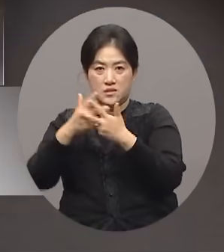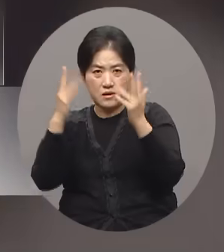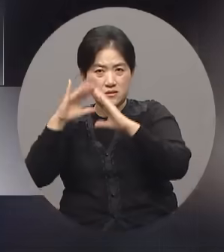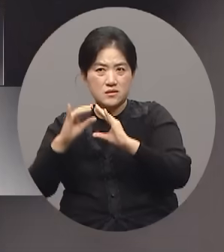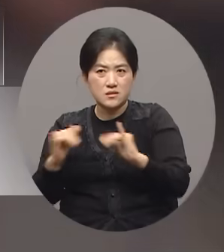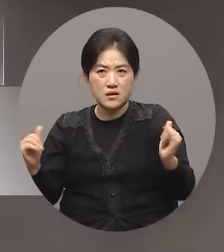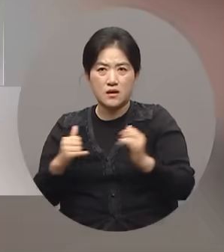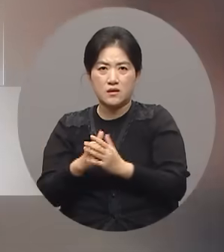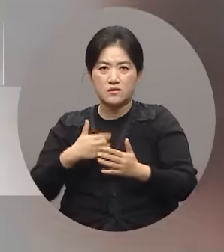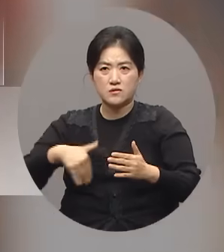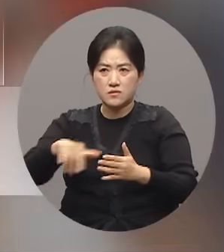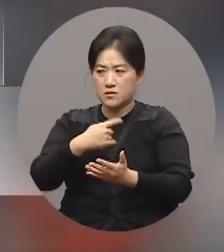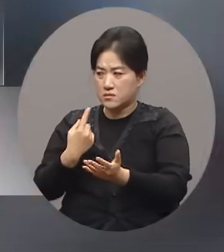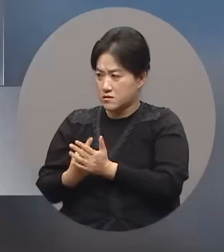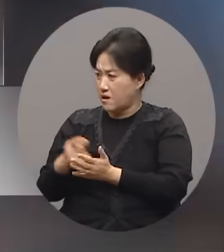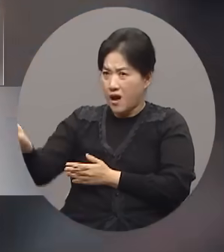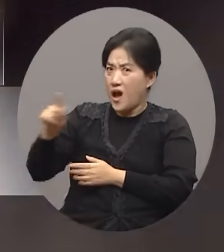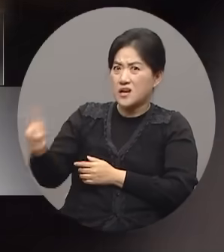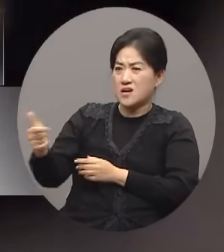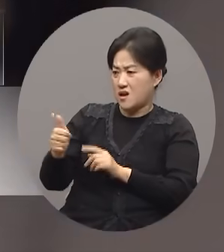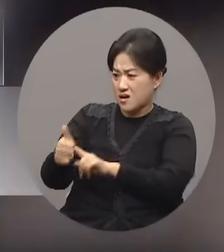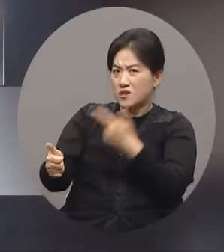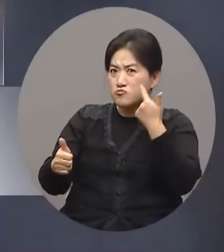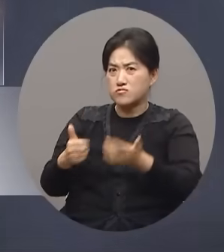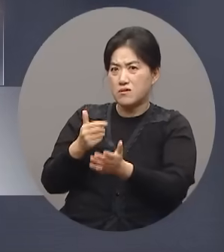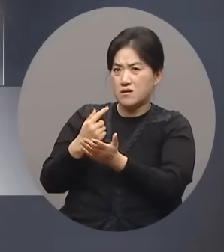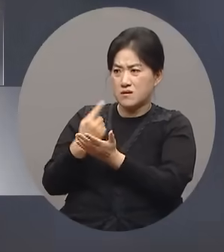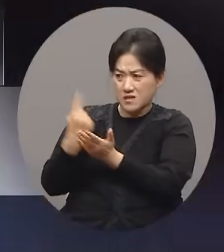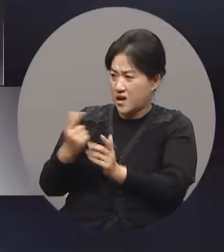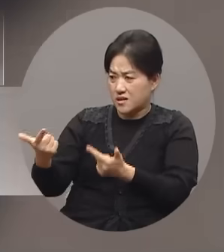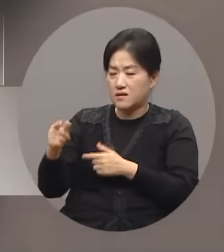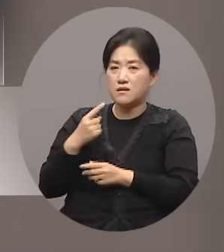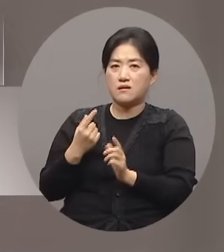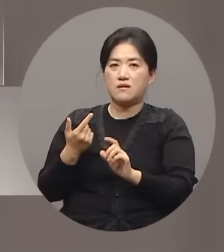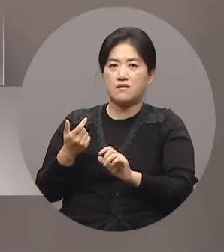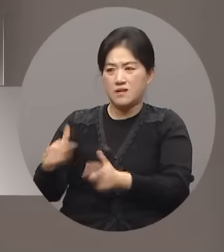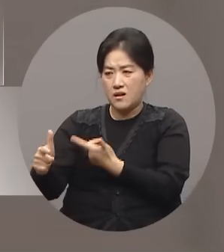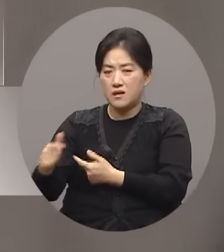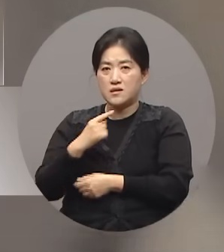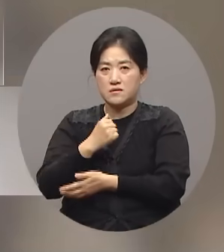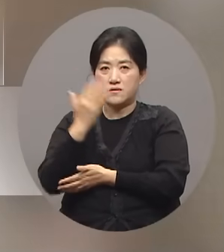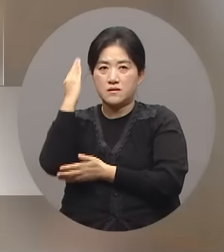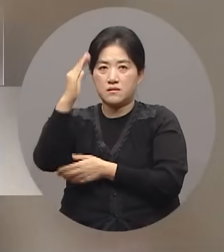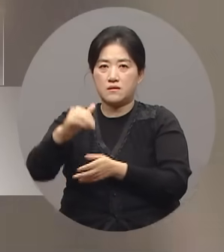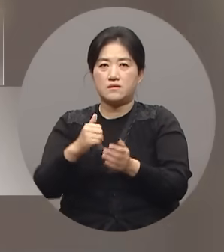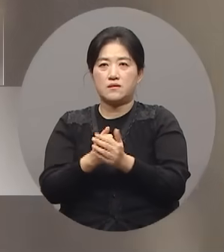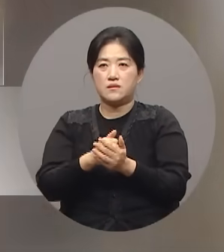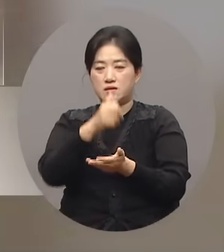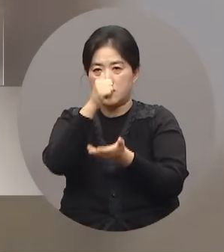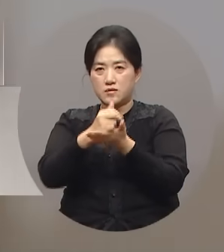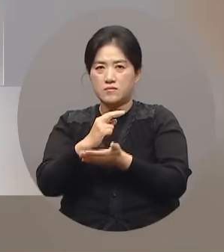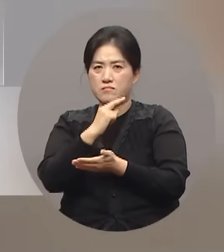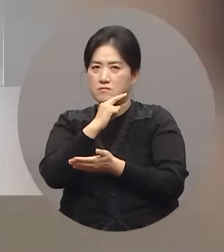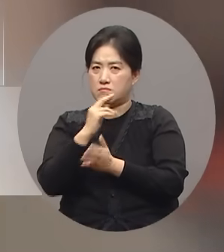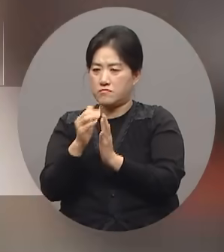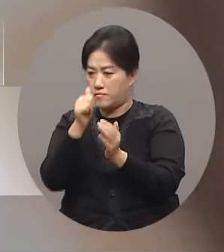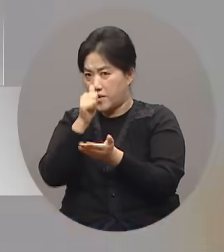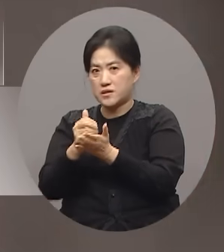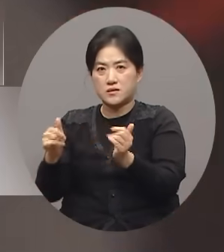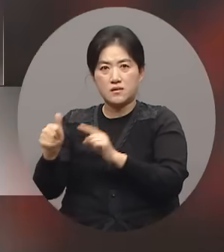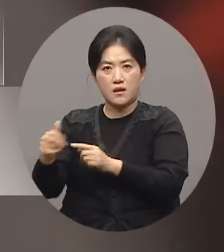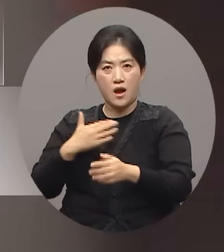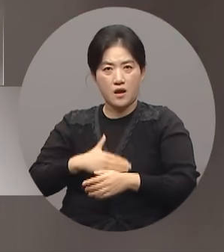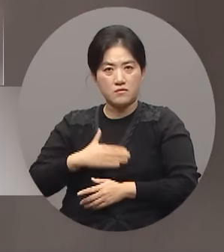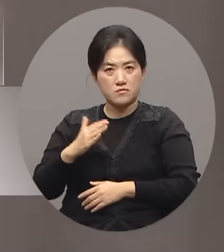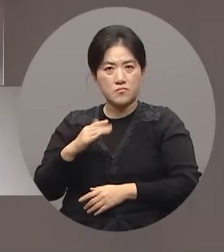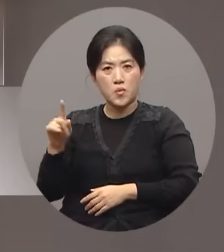이곳에서 본인들 소속 지지자가 아니다 이렇게 계속 얘기를 하는 그런 상황입니다. 에서 지금 네, 알려주고 지금 있는 제 부분이 있습니까?